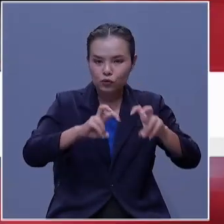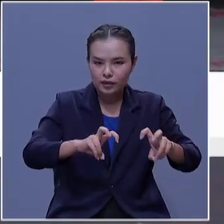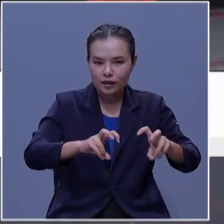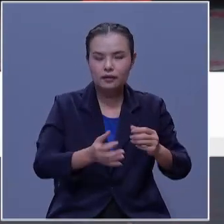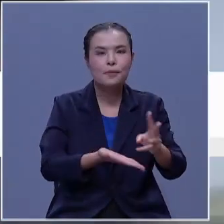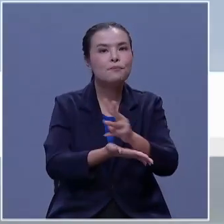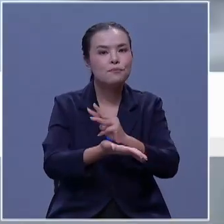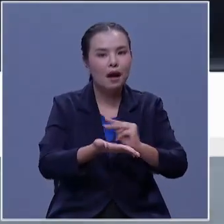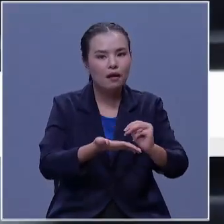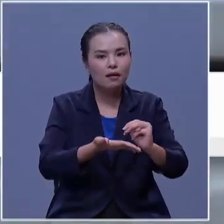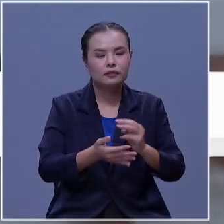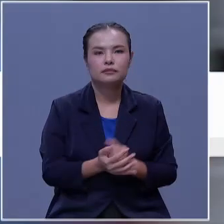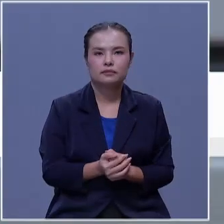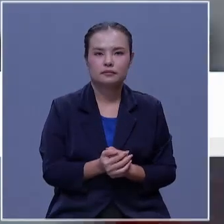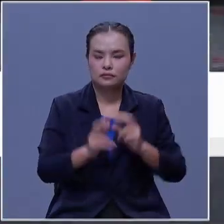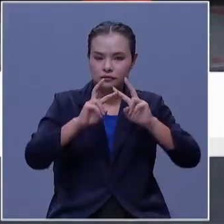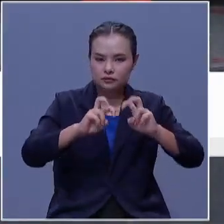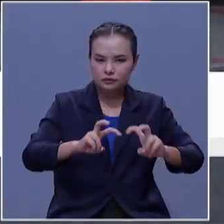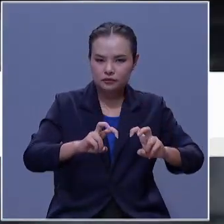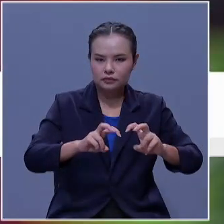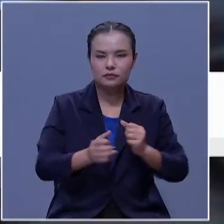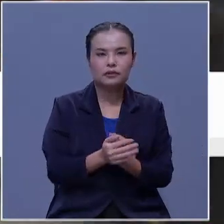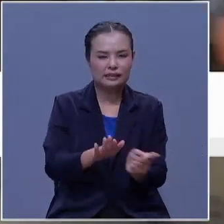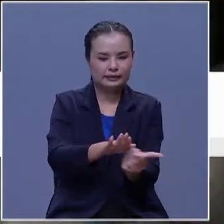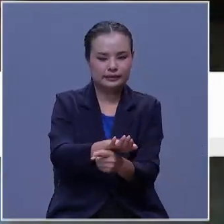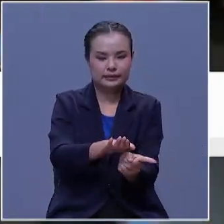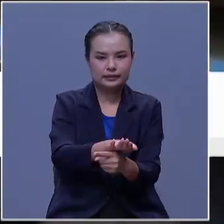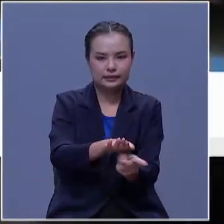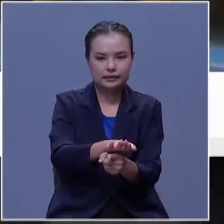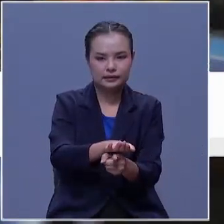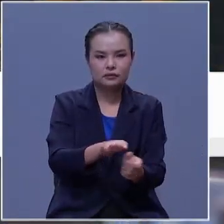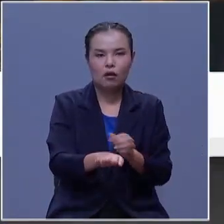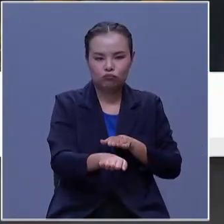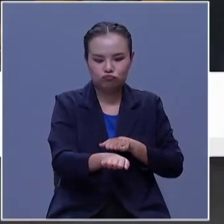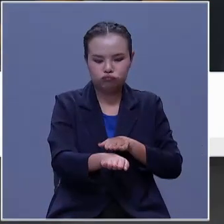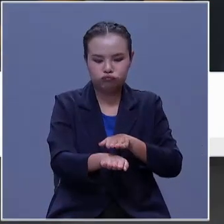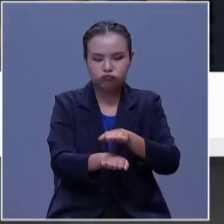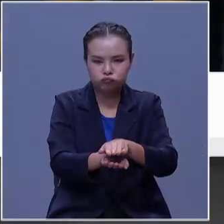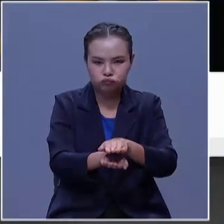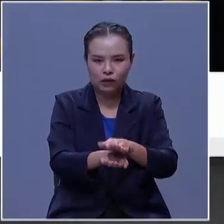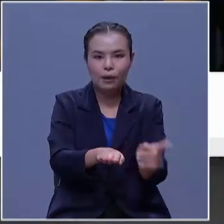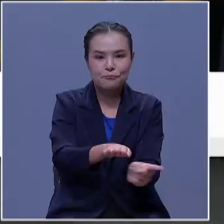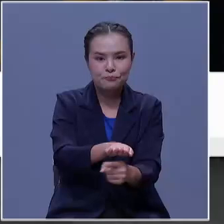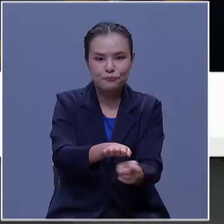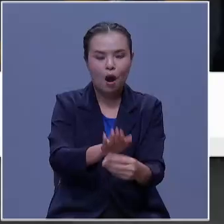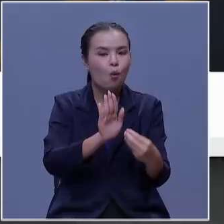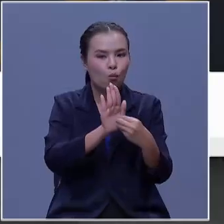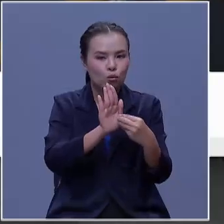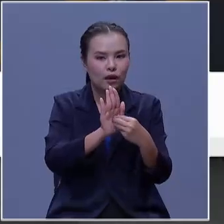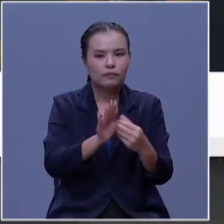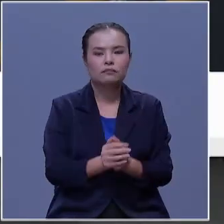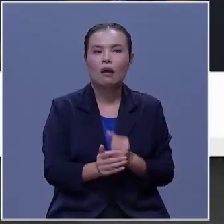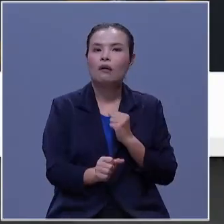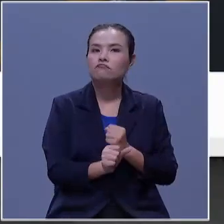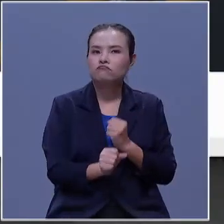ทางมหาวิทยาลัยในการศึกษาเรื่องการติดตั้งเครื่องชั่งขณะที่รถวิ่งผ่านในจุดต่างๆของกรุงเทพนะครับแต่การกระ